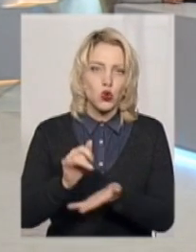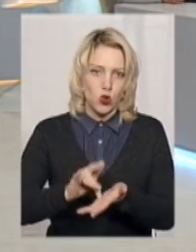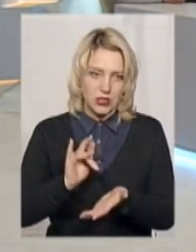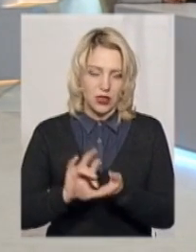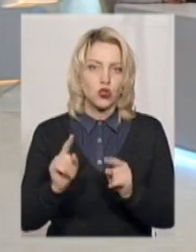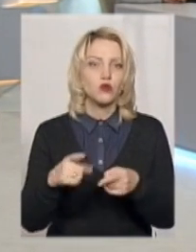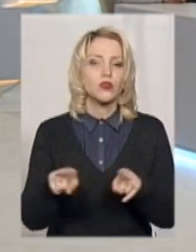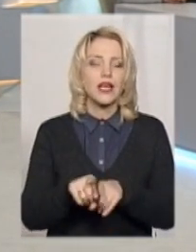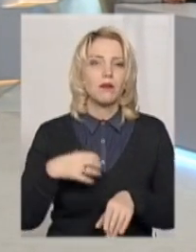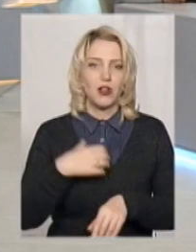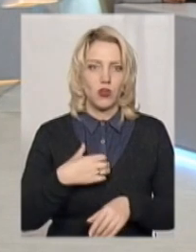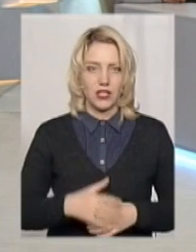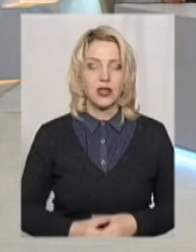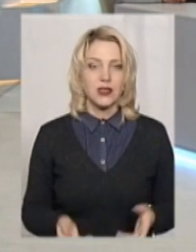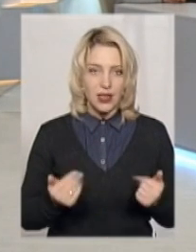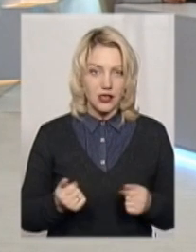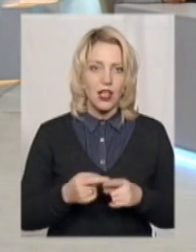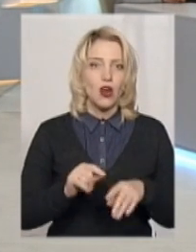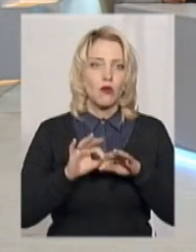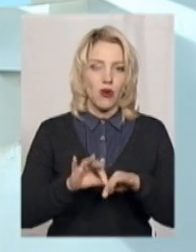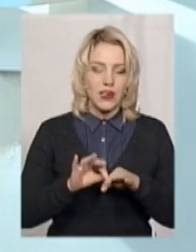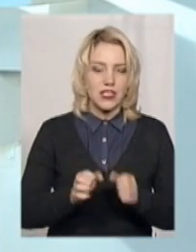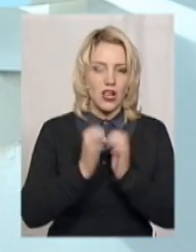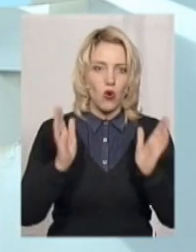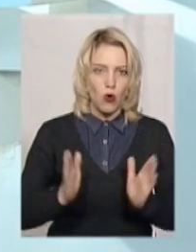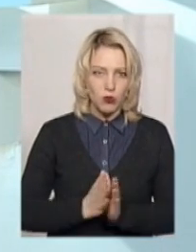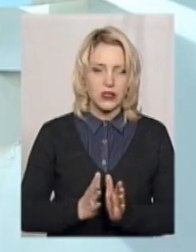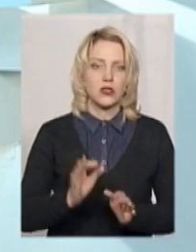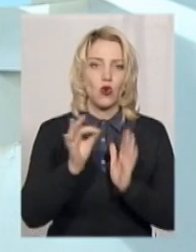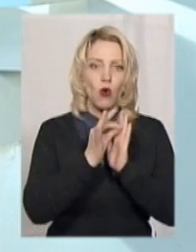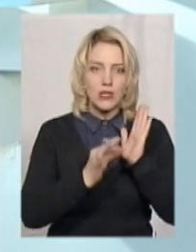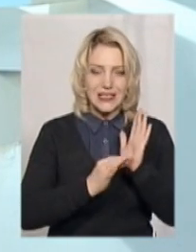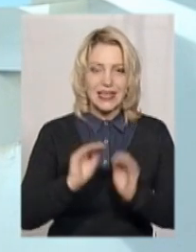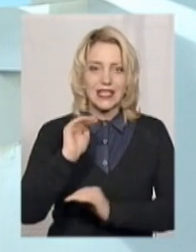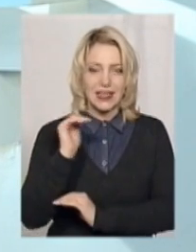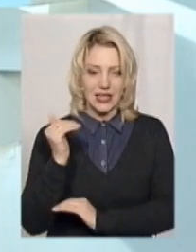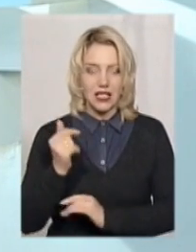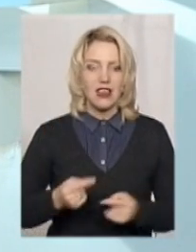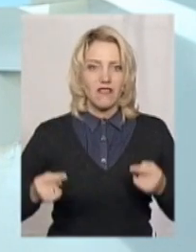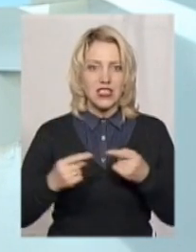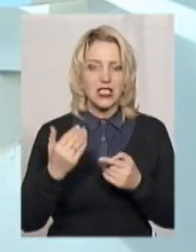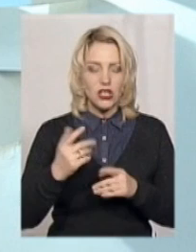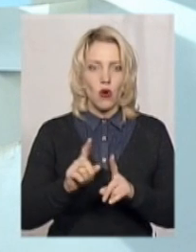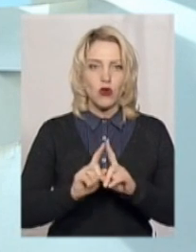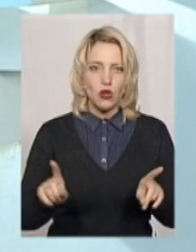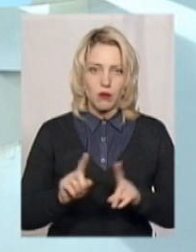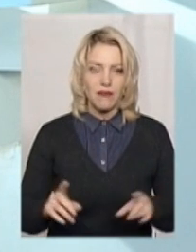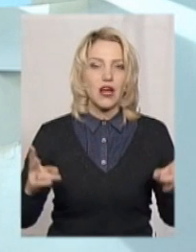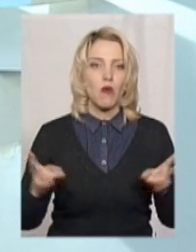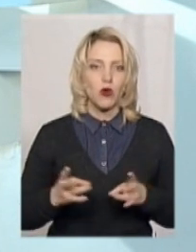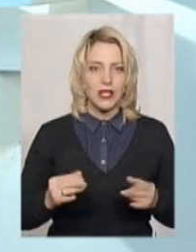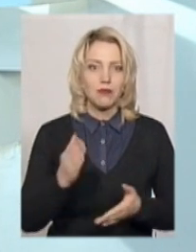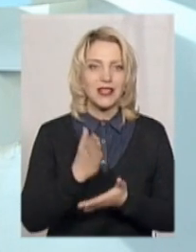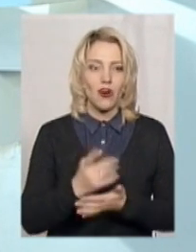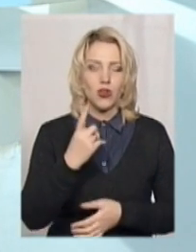пріоритет? Так, проведення комплексної оцінки дитини, визначення її особливих потреб